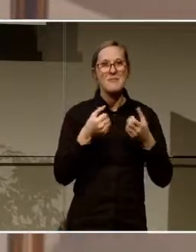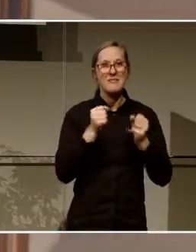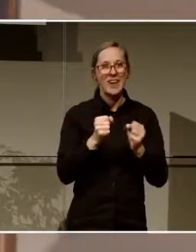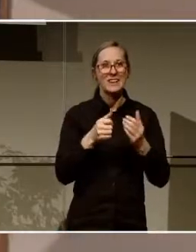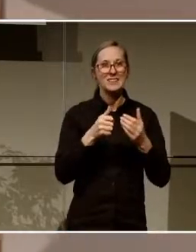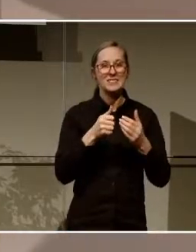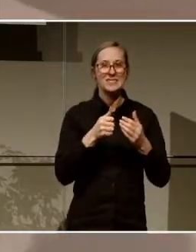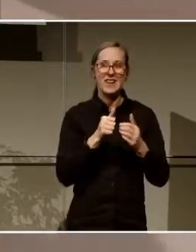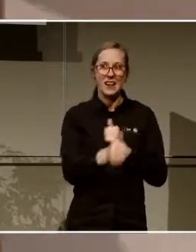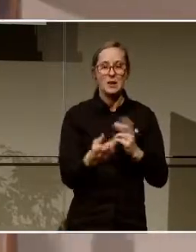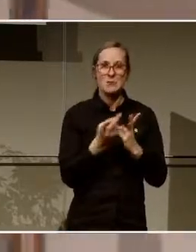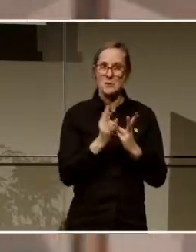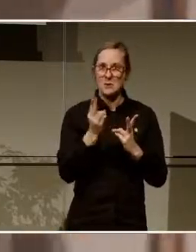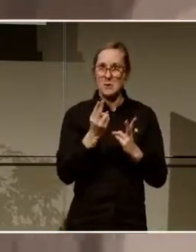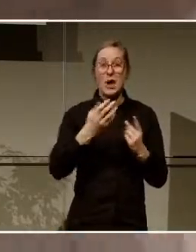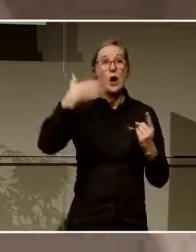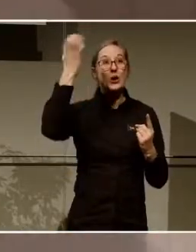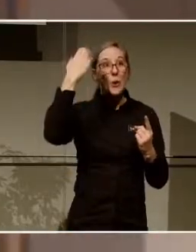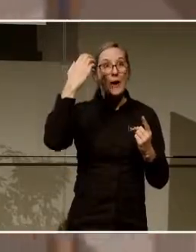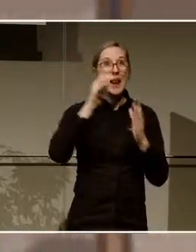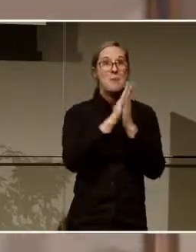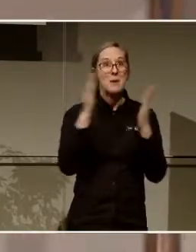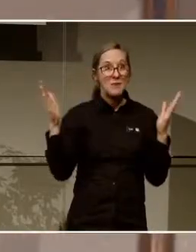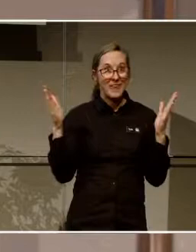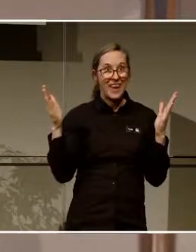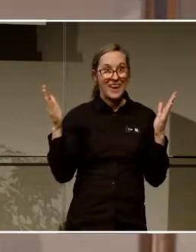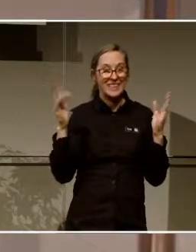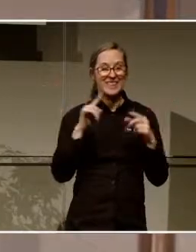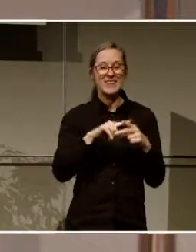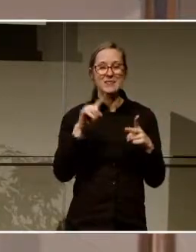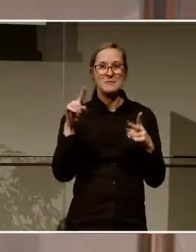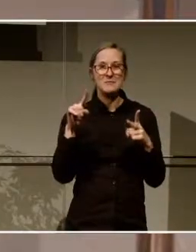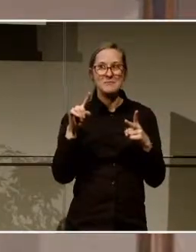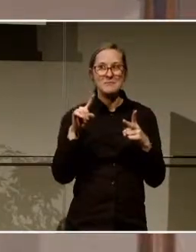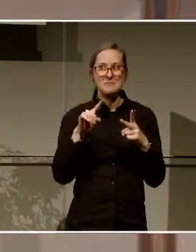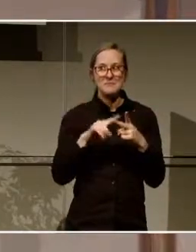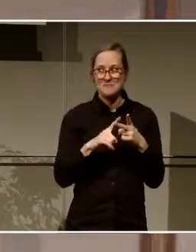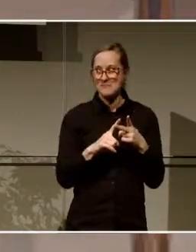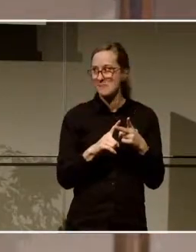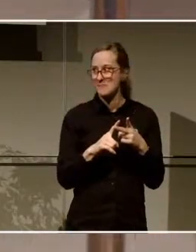här. Lyssna. Kungliga biblioteket är med. Jag ska bara ta fram en.